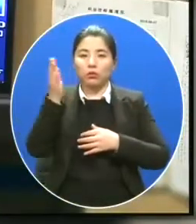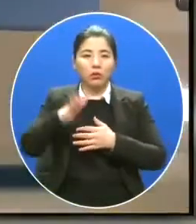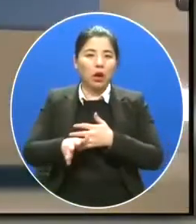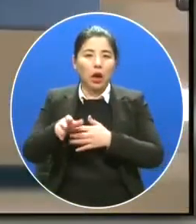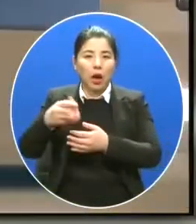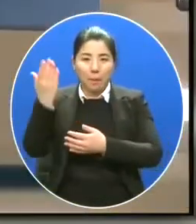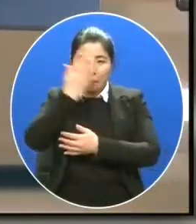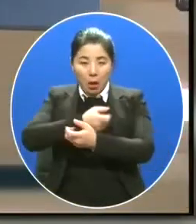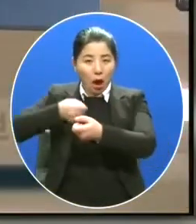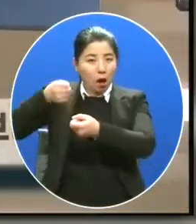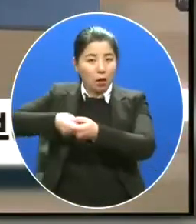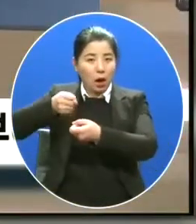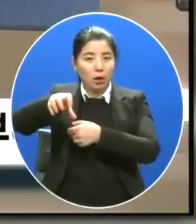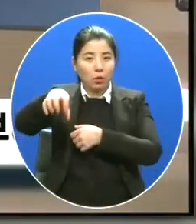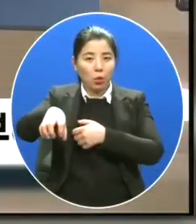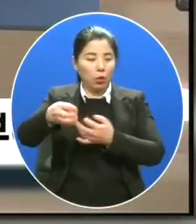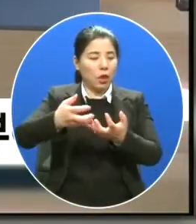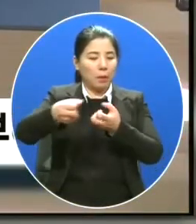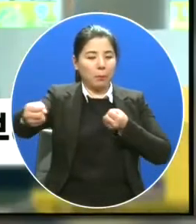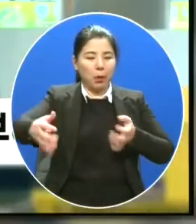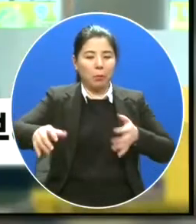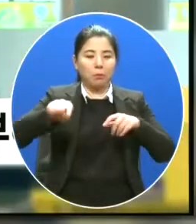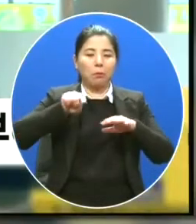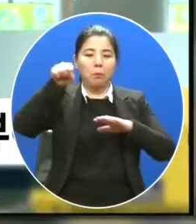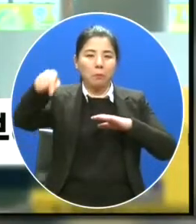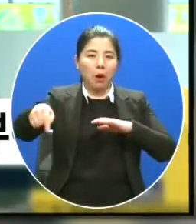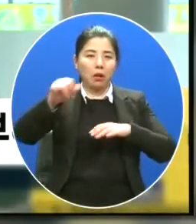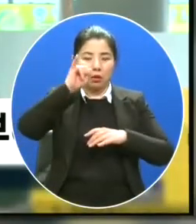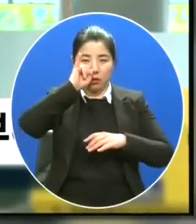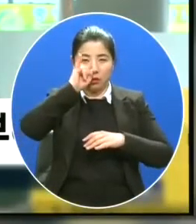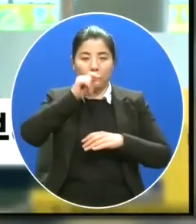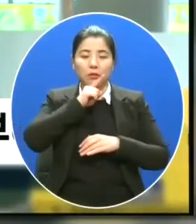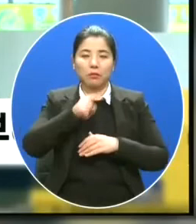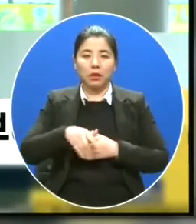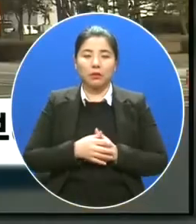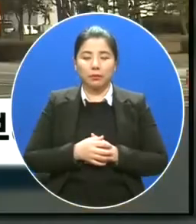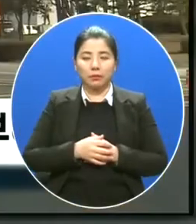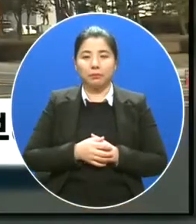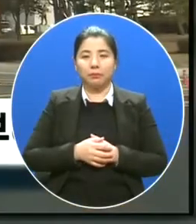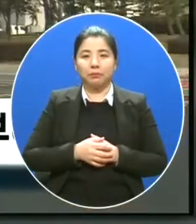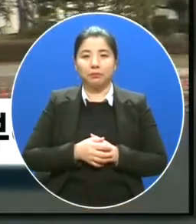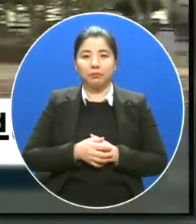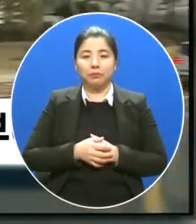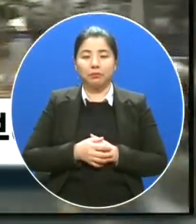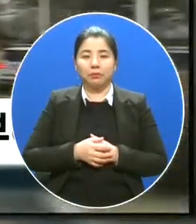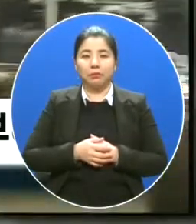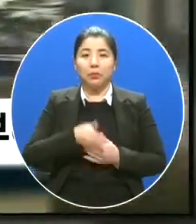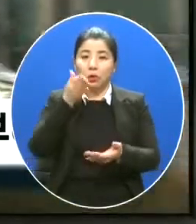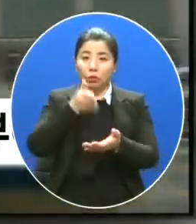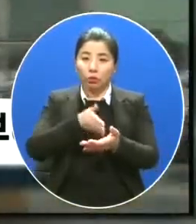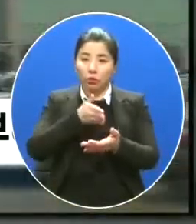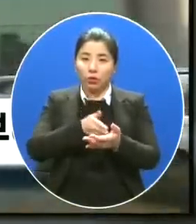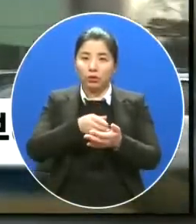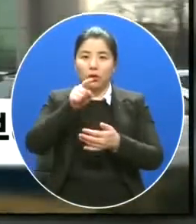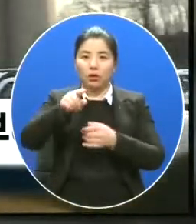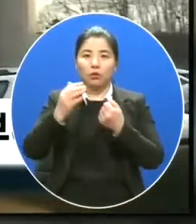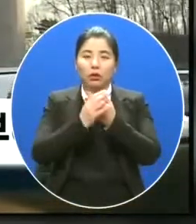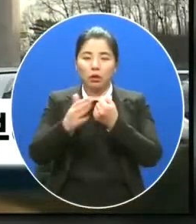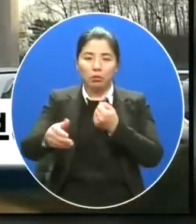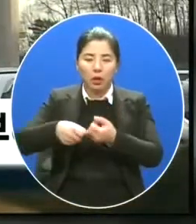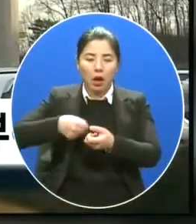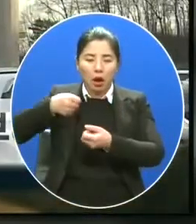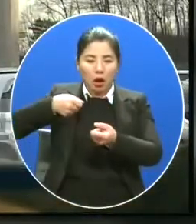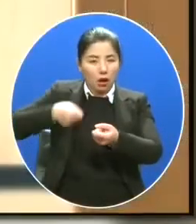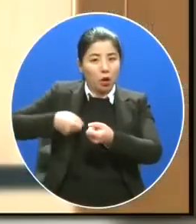있지만 검역소 사무실은 여객청사 바깥의 관리동에 위치해 있다는 내용입니다. 뉴스는 이로